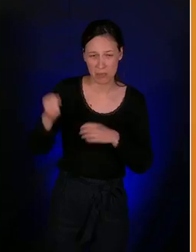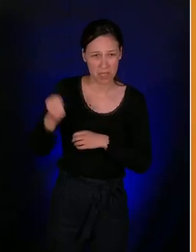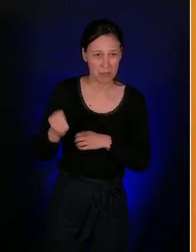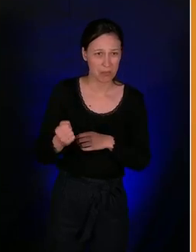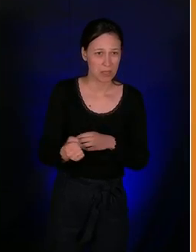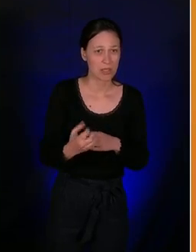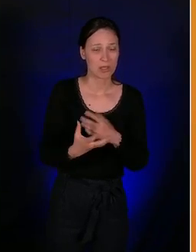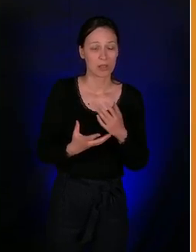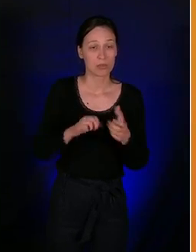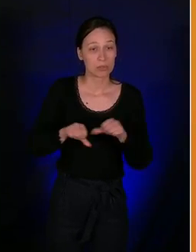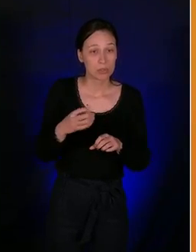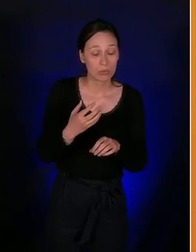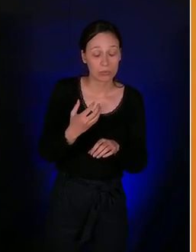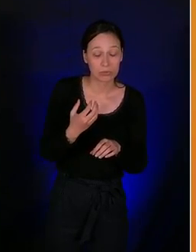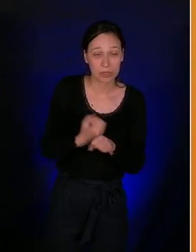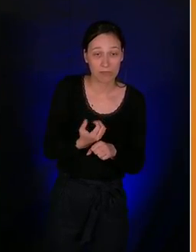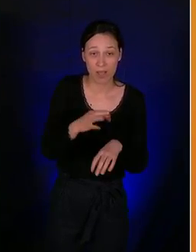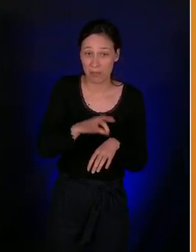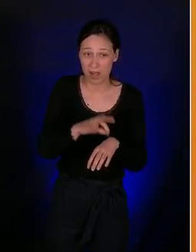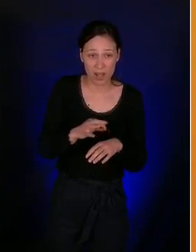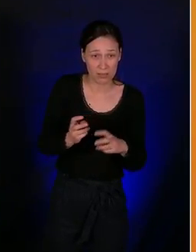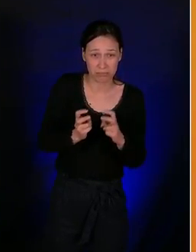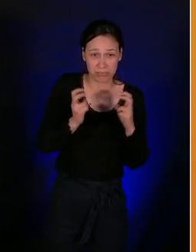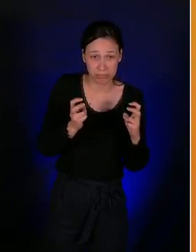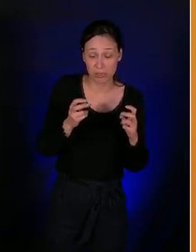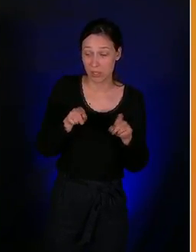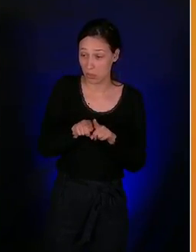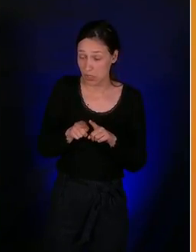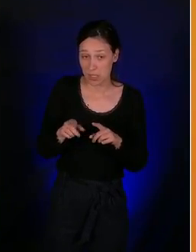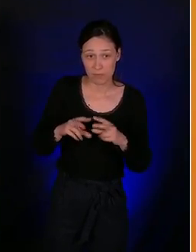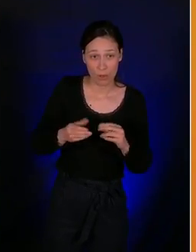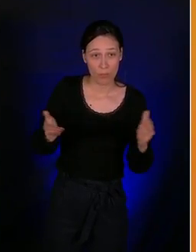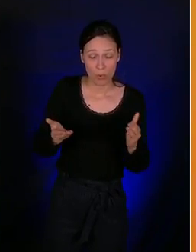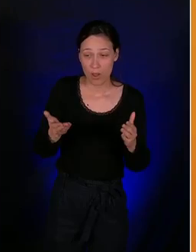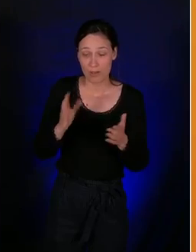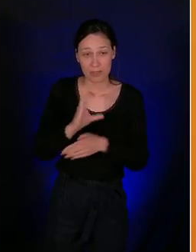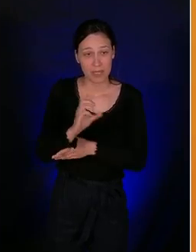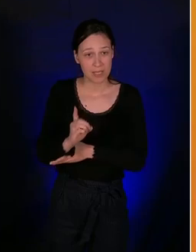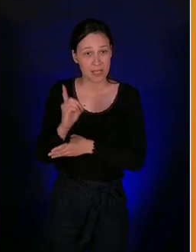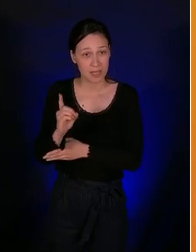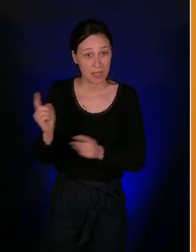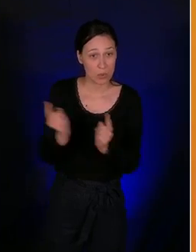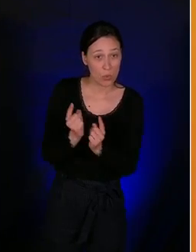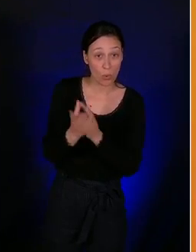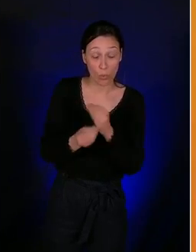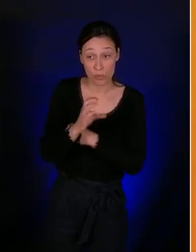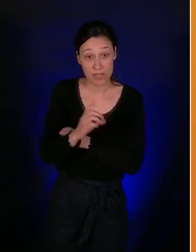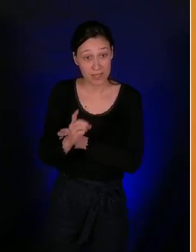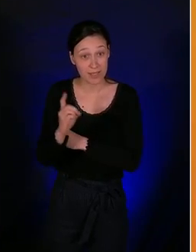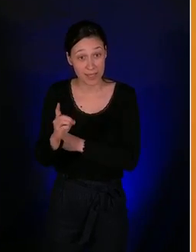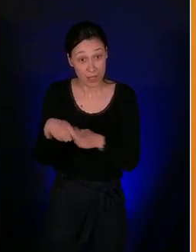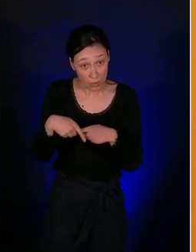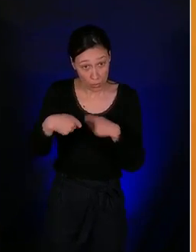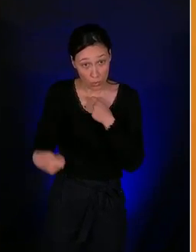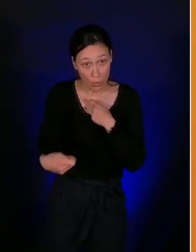interne, un gros recours à l'intérim, au CDD court, mais maintenant au CDD long, 2, 3 ans, 5 ans pour notre jeunesse, pour se